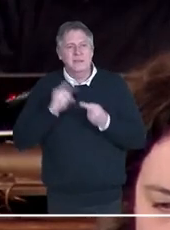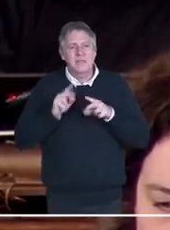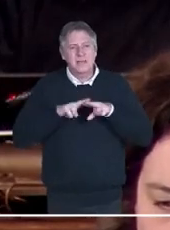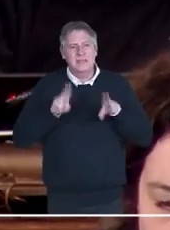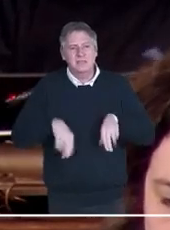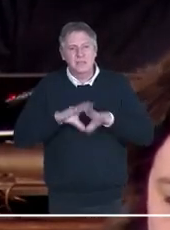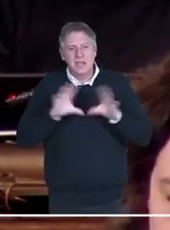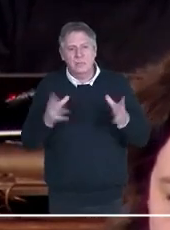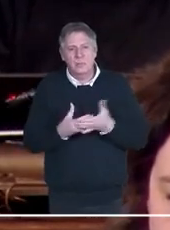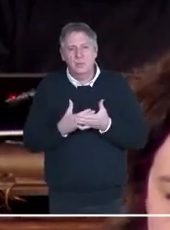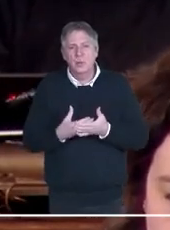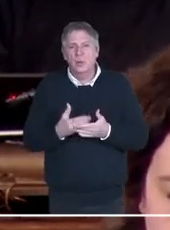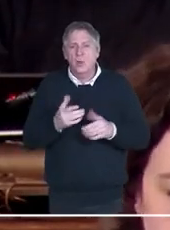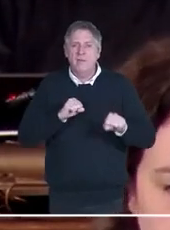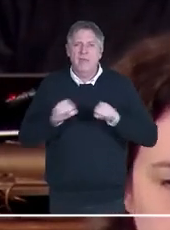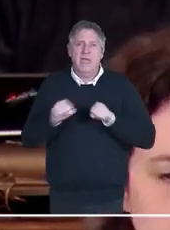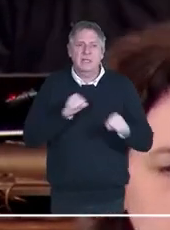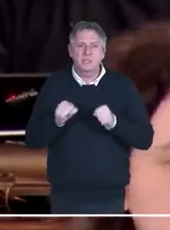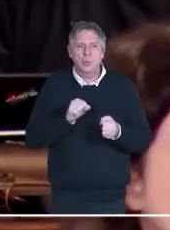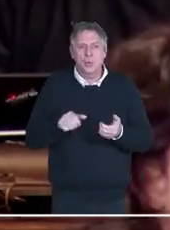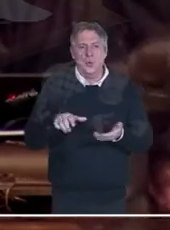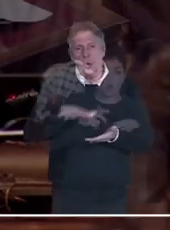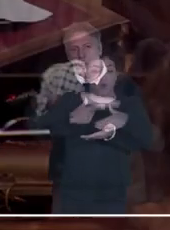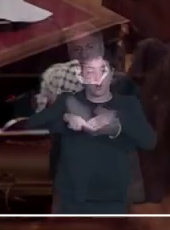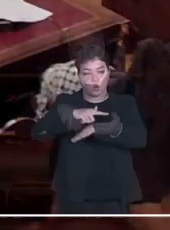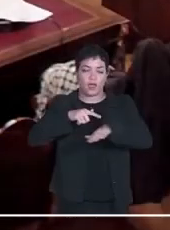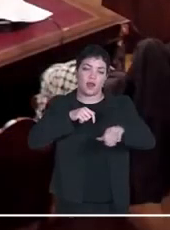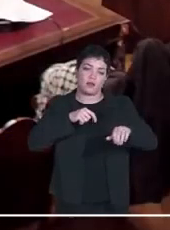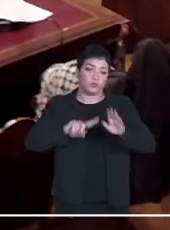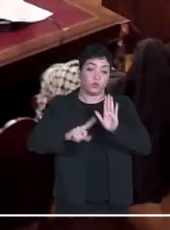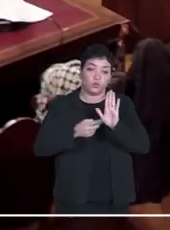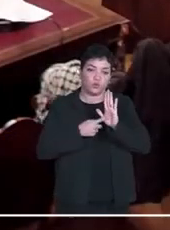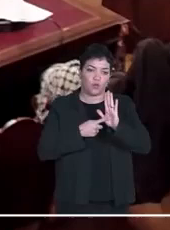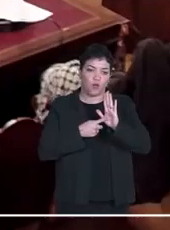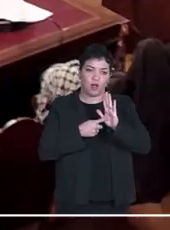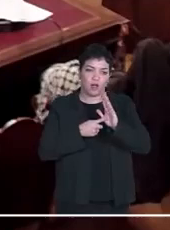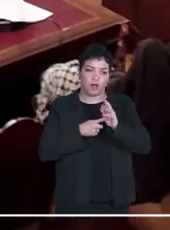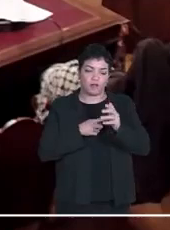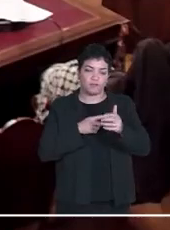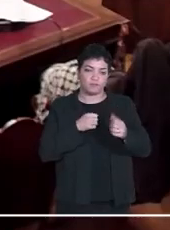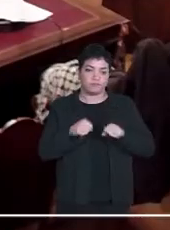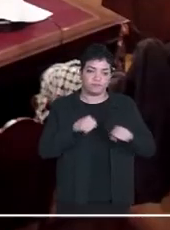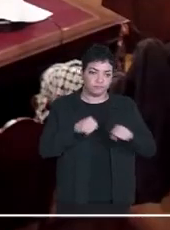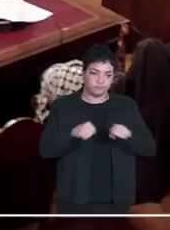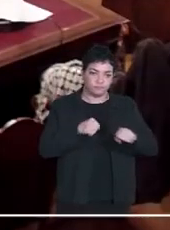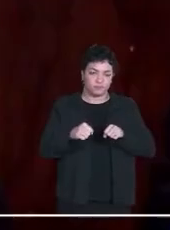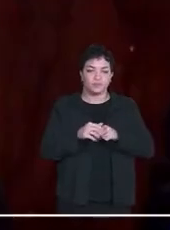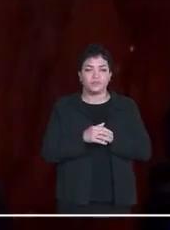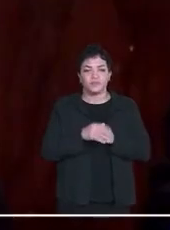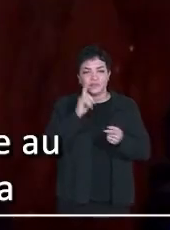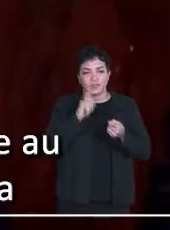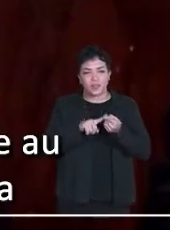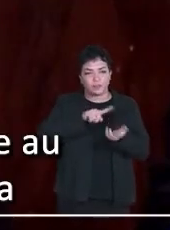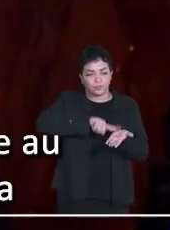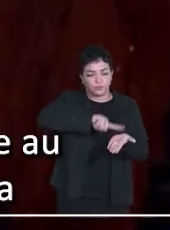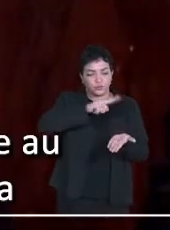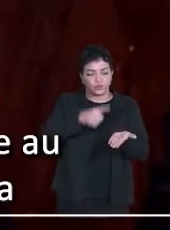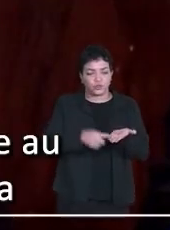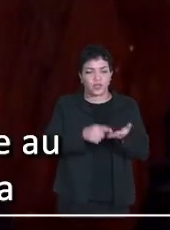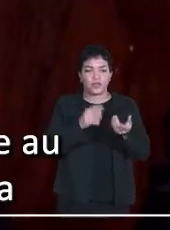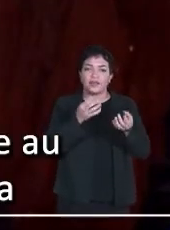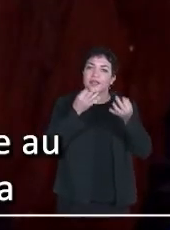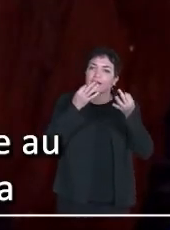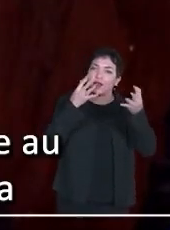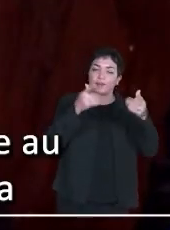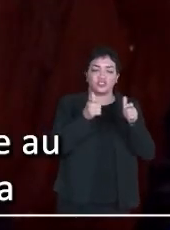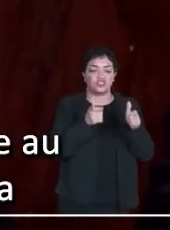notre action que nous menons localement sur les questions de la biodiversité. Une remarque a été faite sur le budget de Climate Change. Évidemment, le budget de Climate